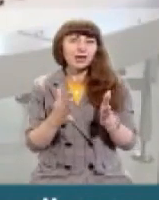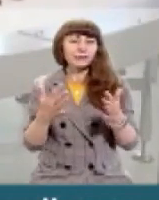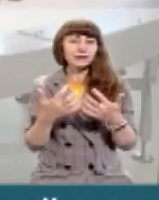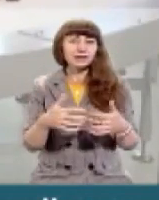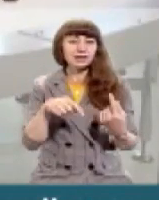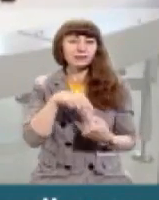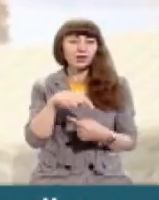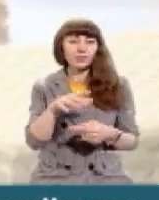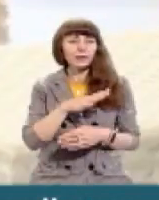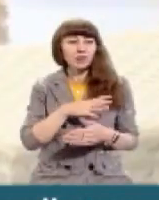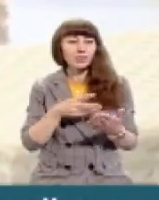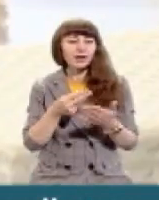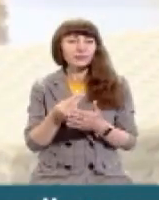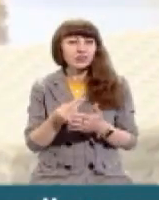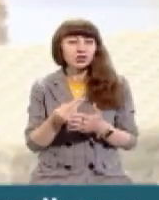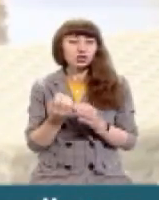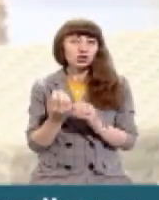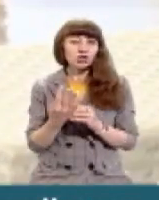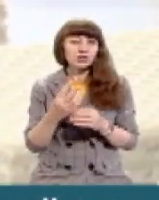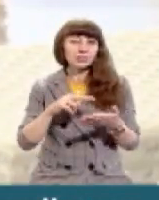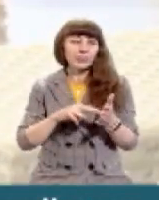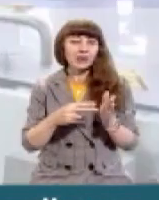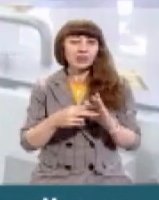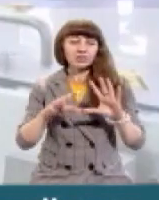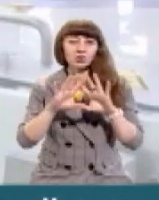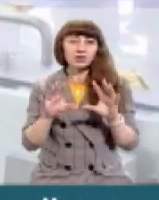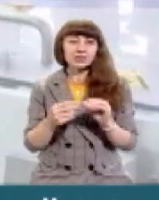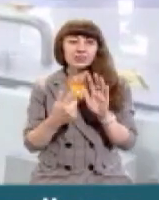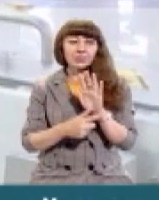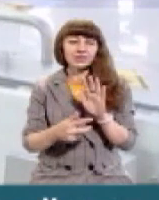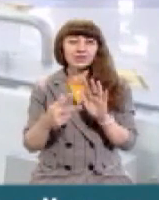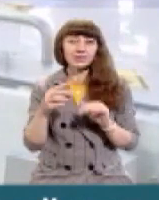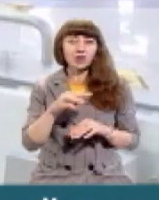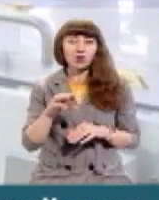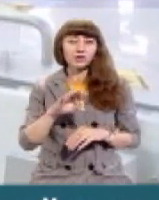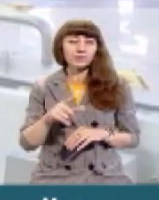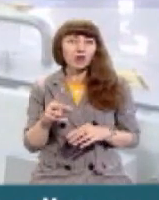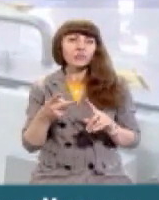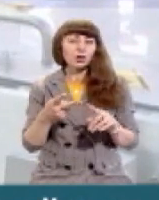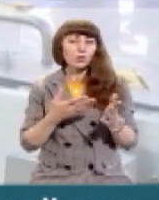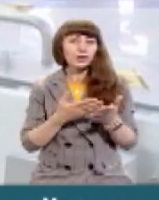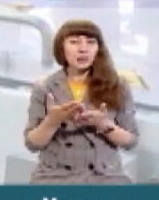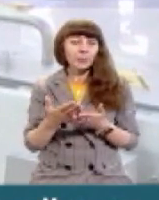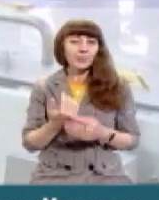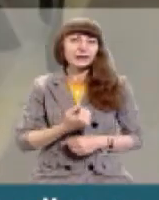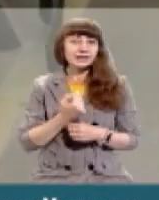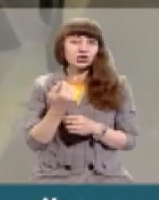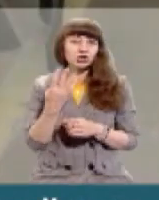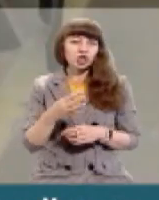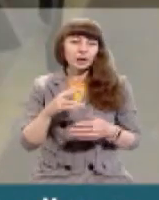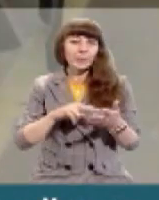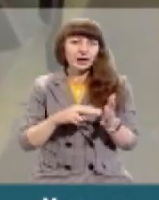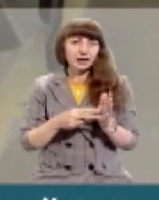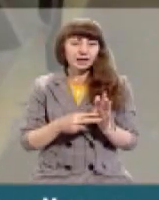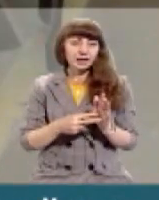среднего предпринимательства было профинансировано 14 проектов на сумму 70 миллионов тенге. По второму направлению поддержано 4